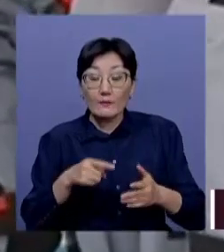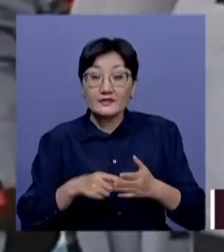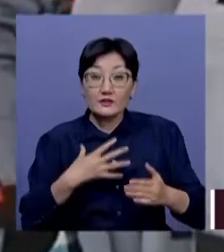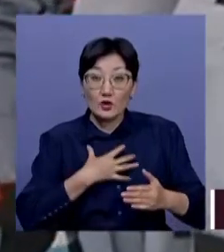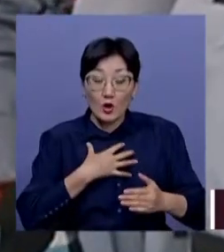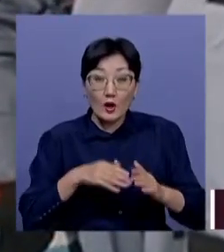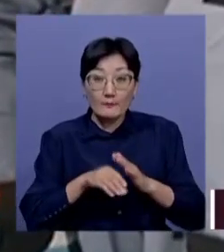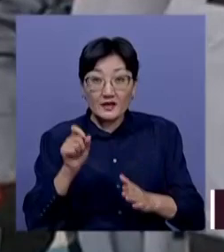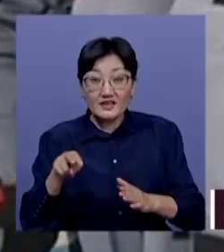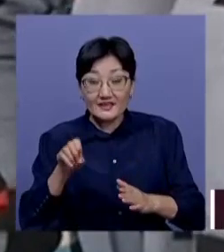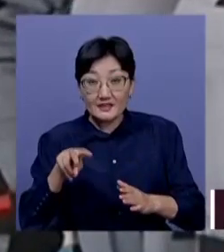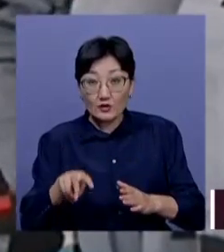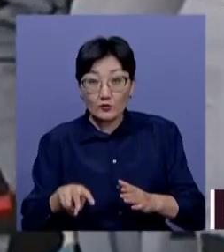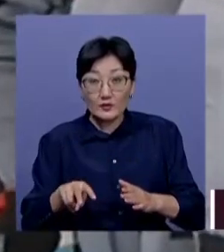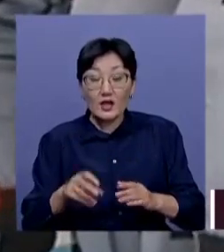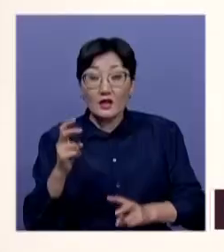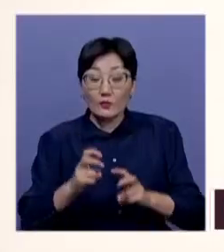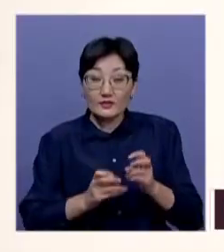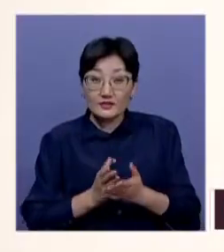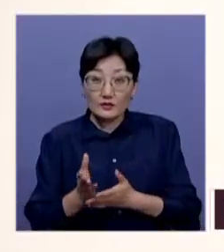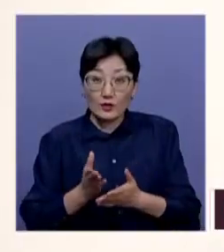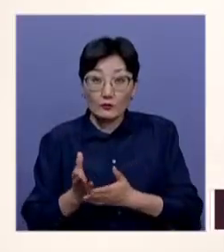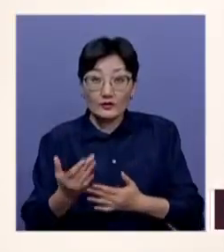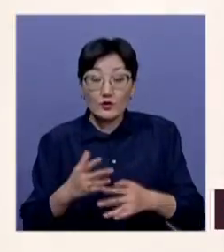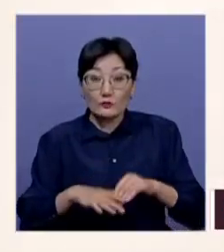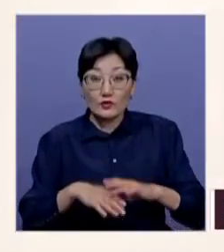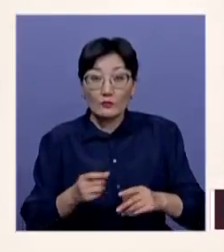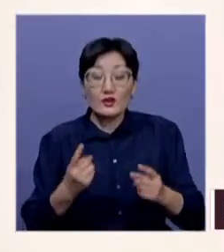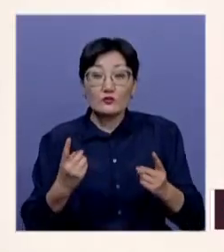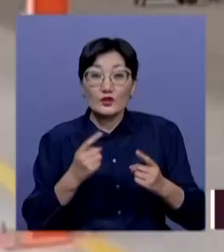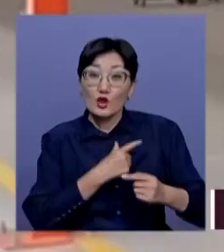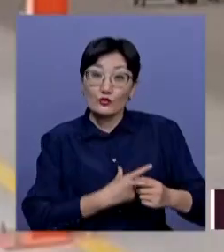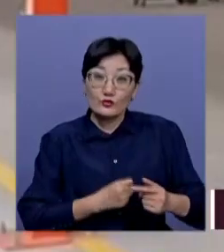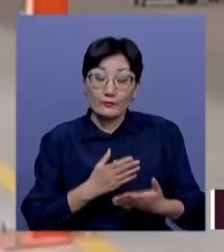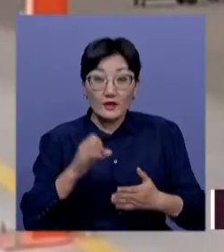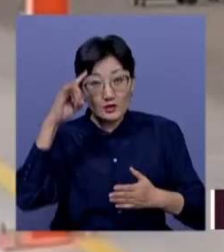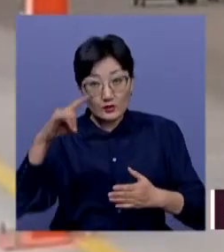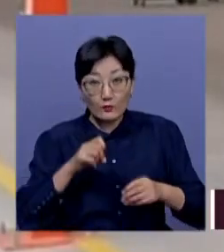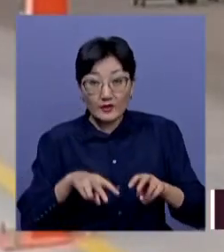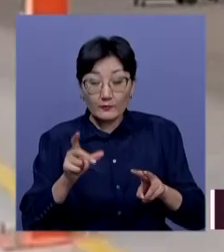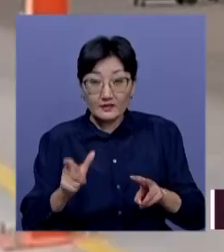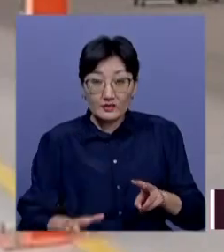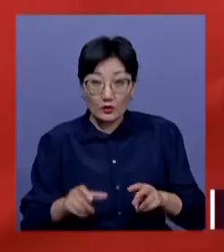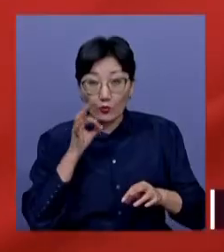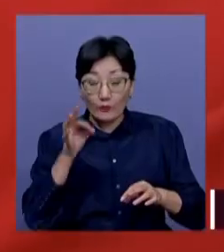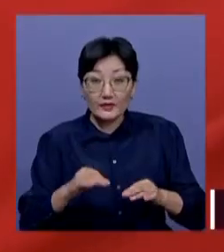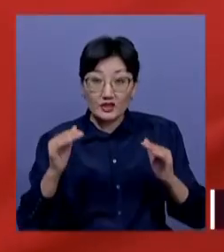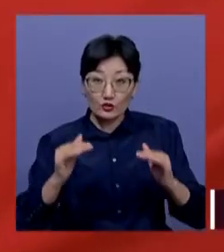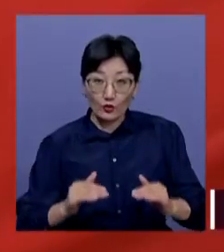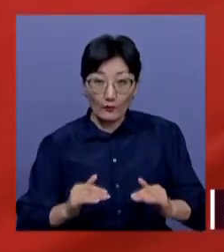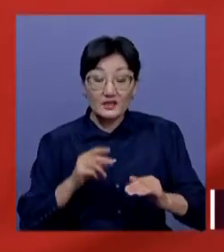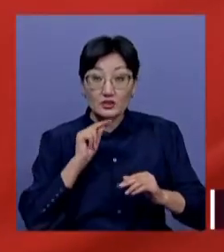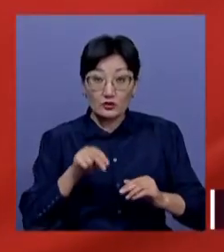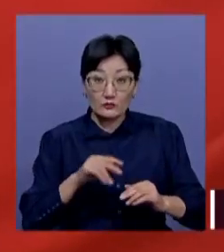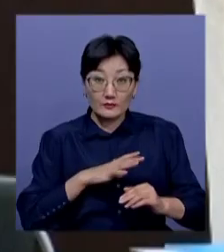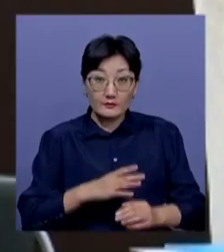ретте сенатор Еділ Мамытбеков өнеркәсіп саласында қолдарында күректей дипломдары бар қазақстандық мамандардың біліктілігінің төмендігін